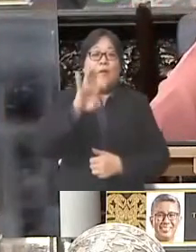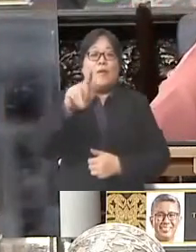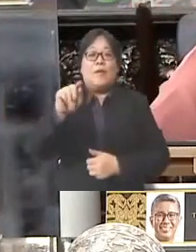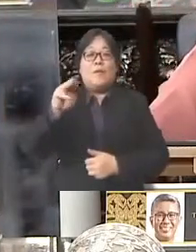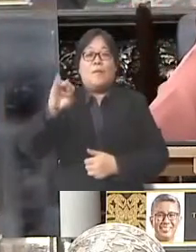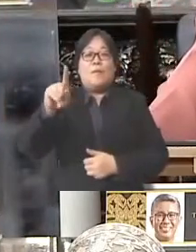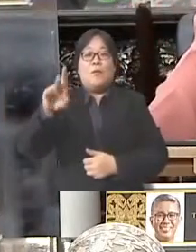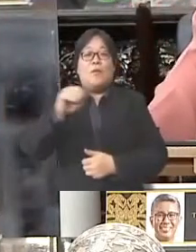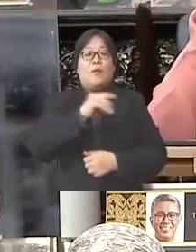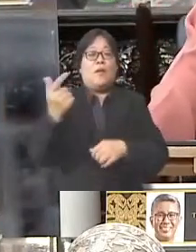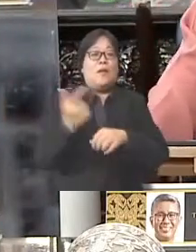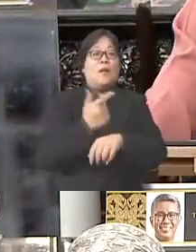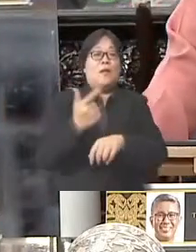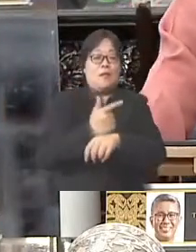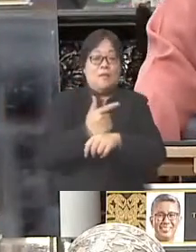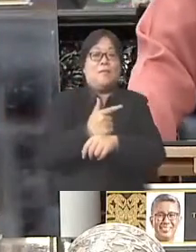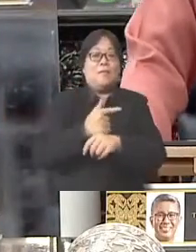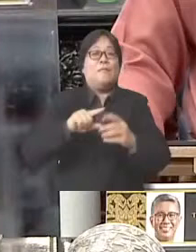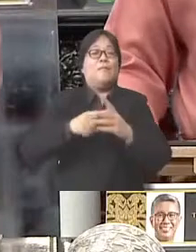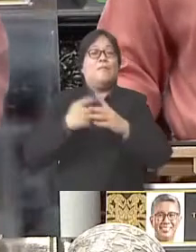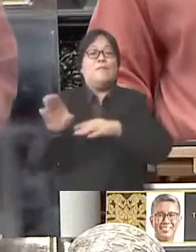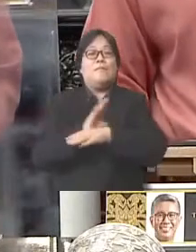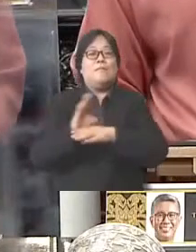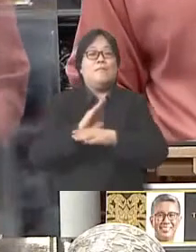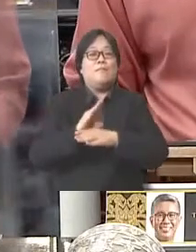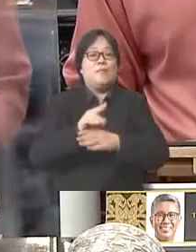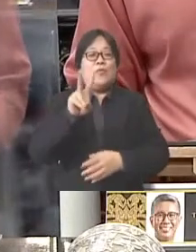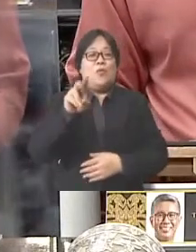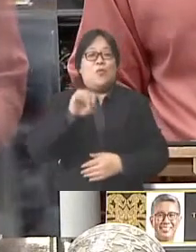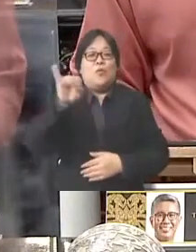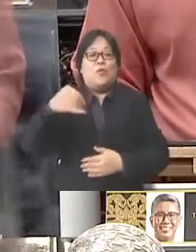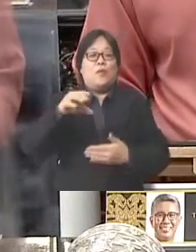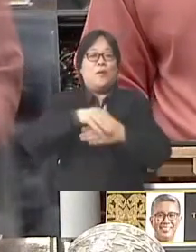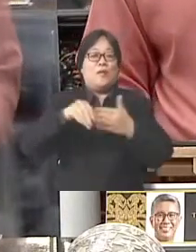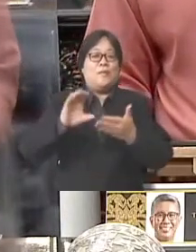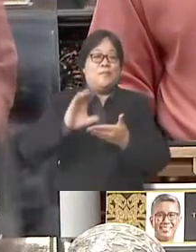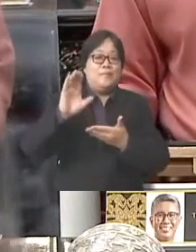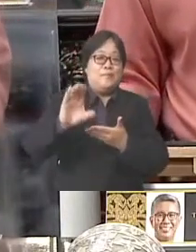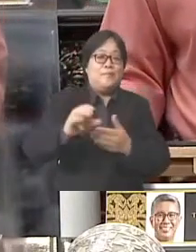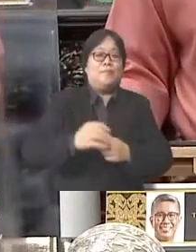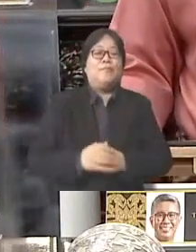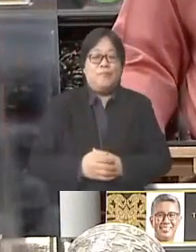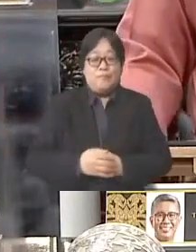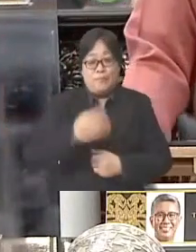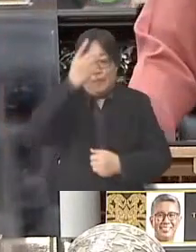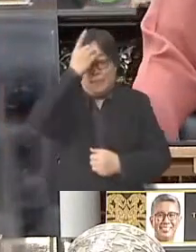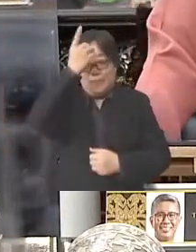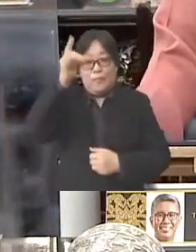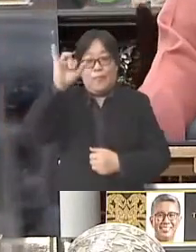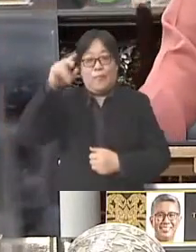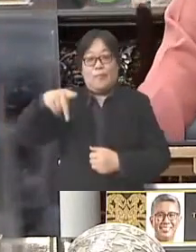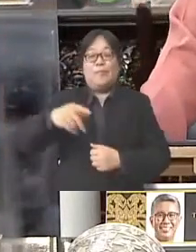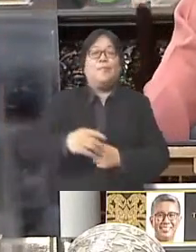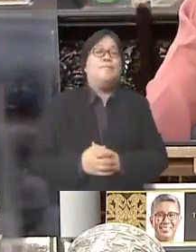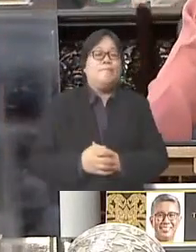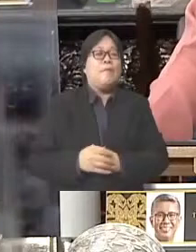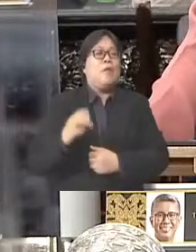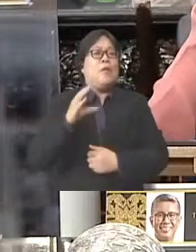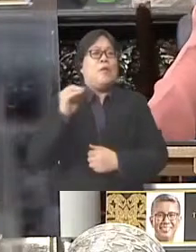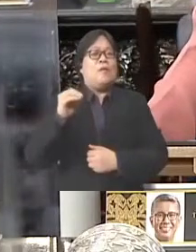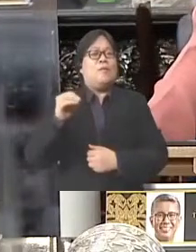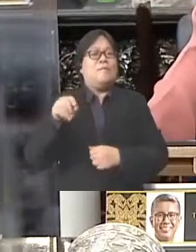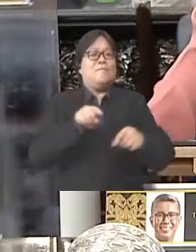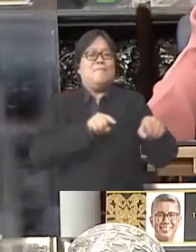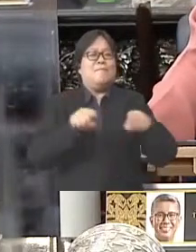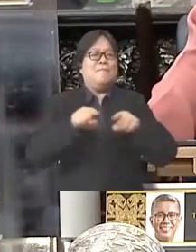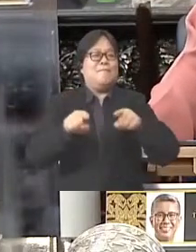dan latihan kemahiran kepada usaha mikro dengan peruntukan sebanyak 20juta Ringgit datok yang di betul untuk Serikat